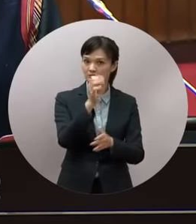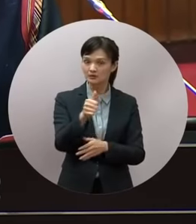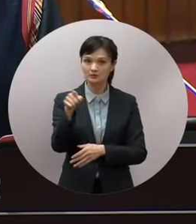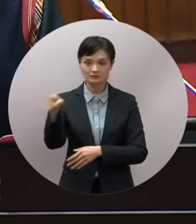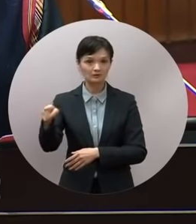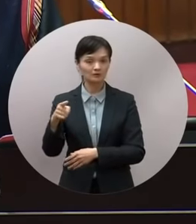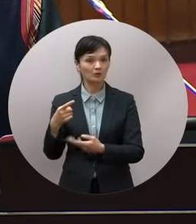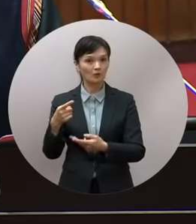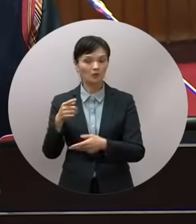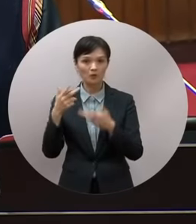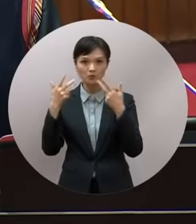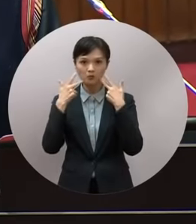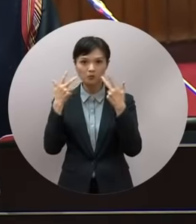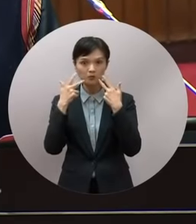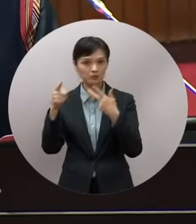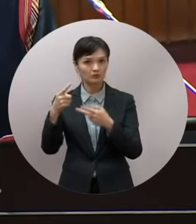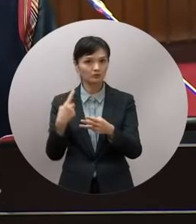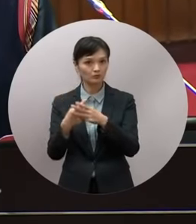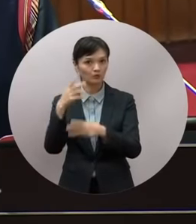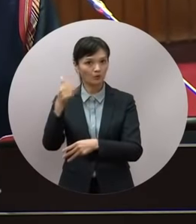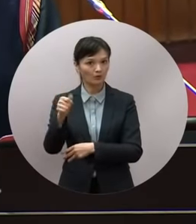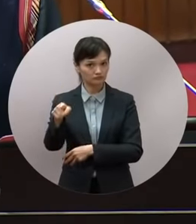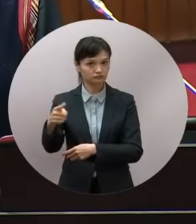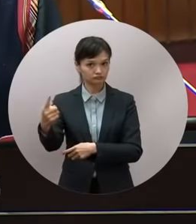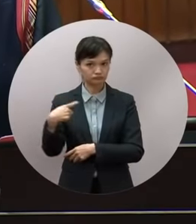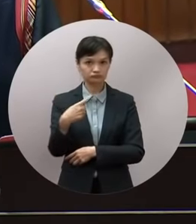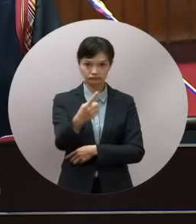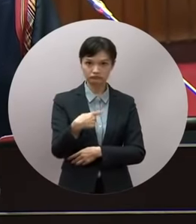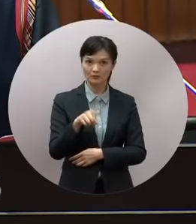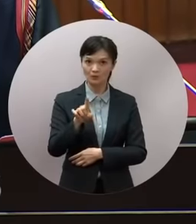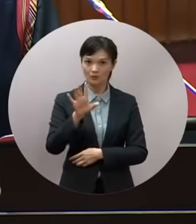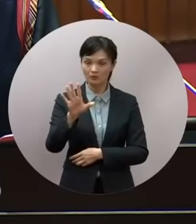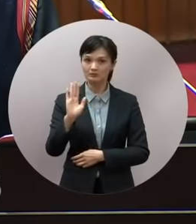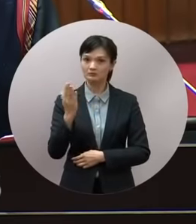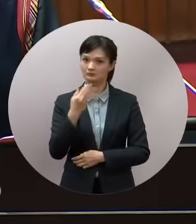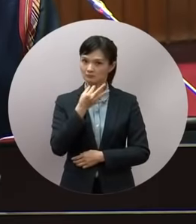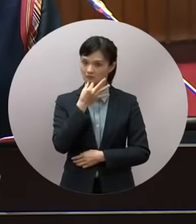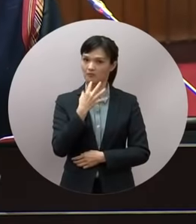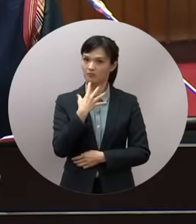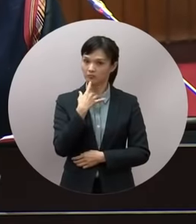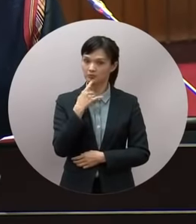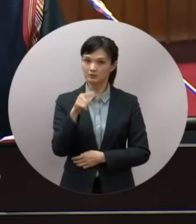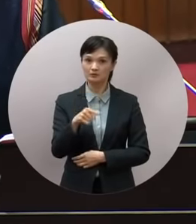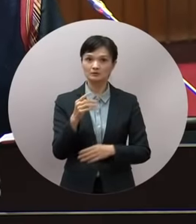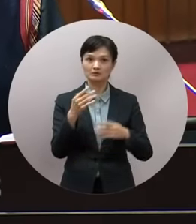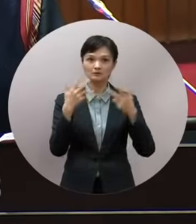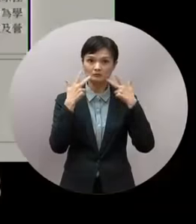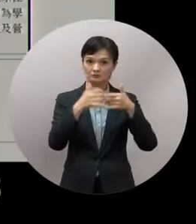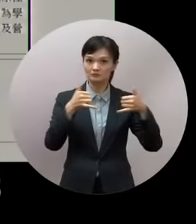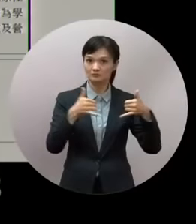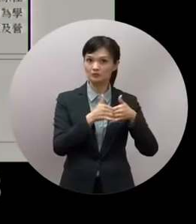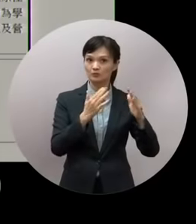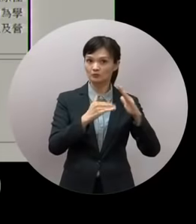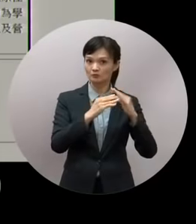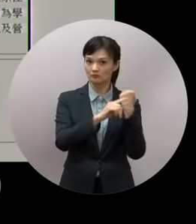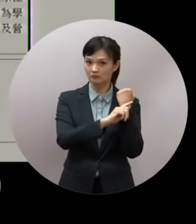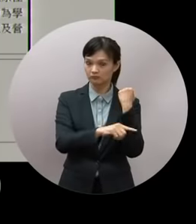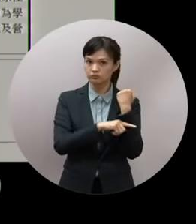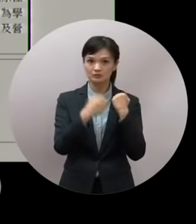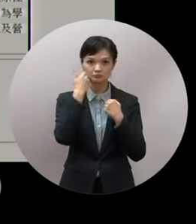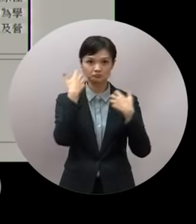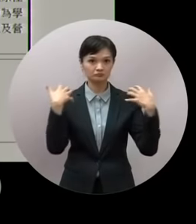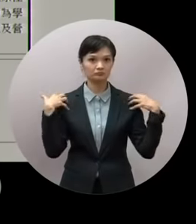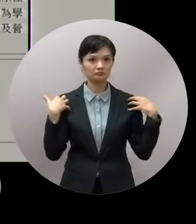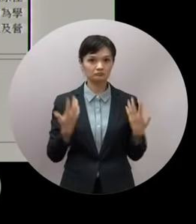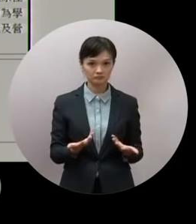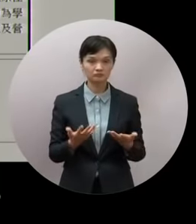现我们几位立法委员提的版本，其实主要的争议在于原住民学校法的主管机关。民进党